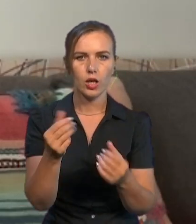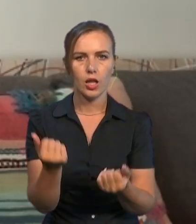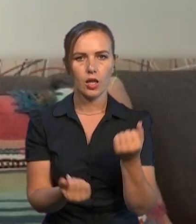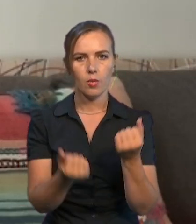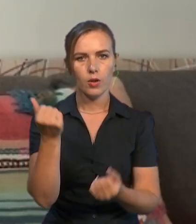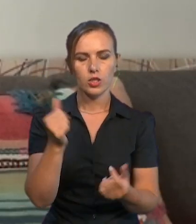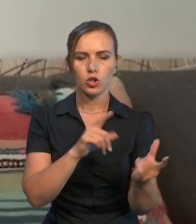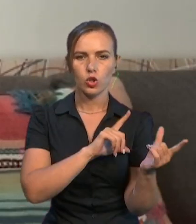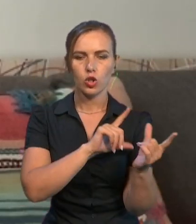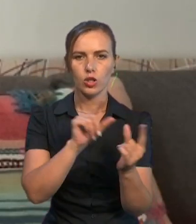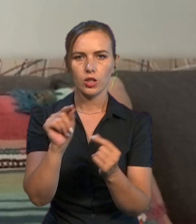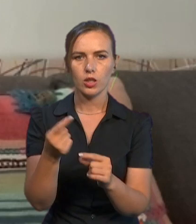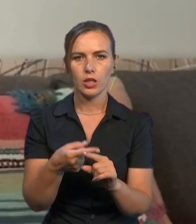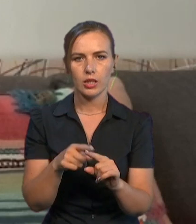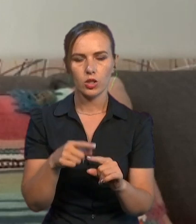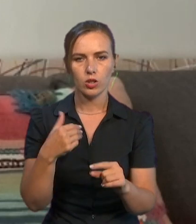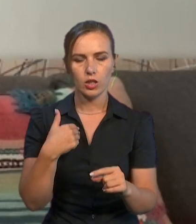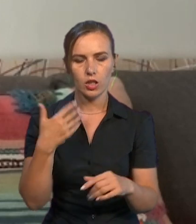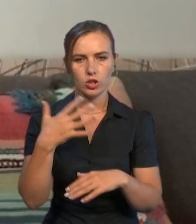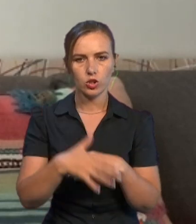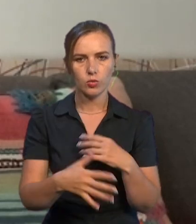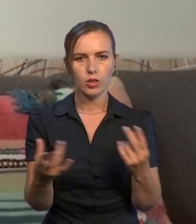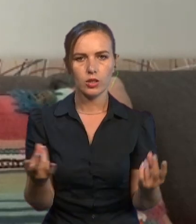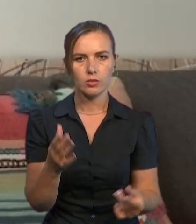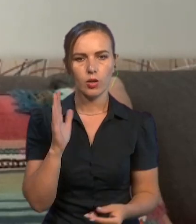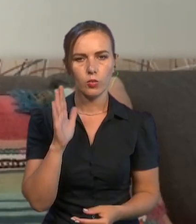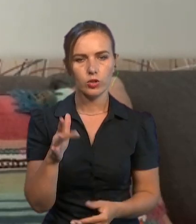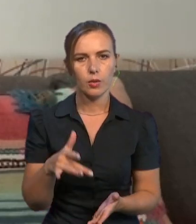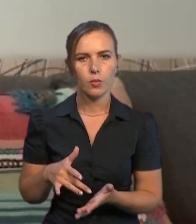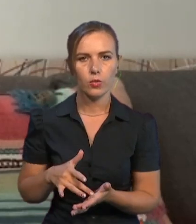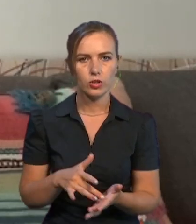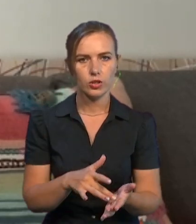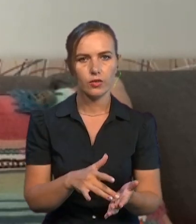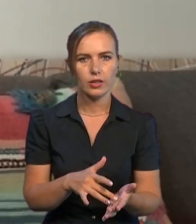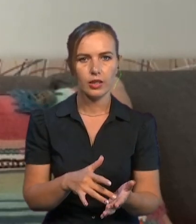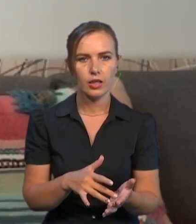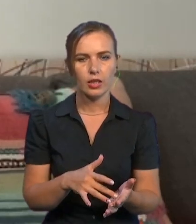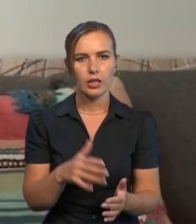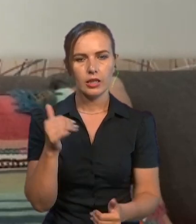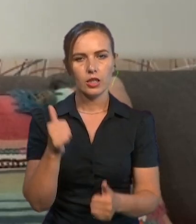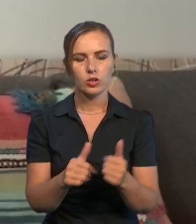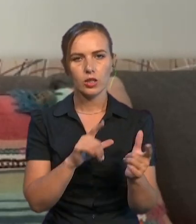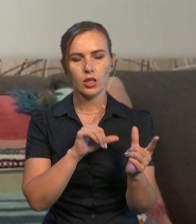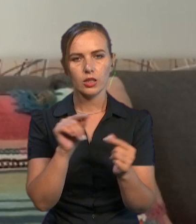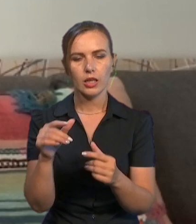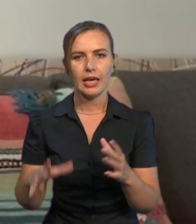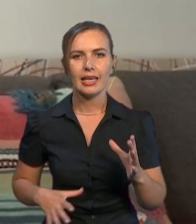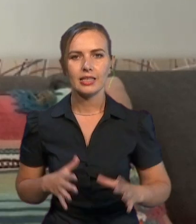виїжджали, бо я розуміла, що мені треба буде якось подорожувати, на турніри літати і